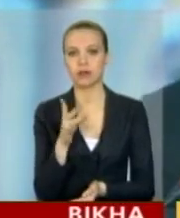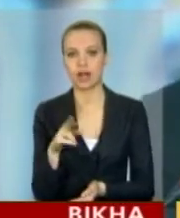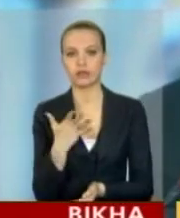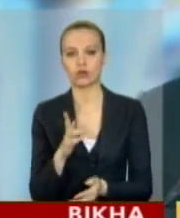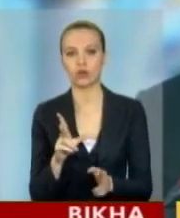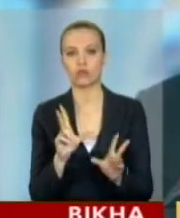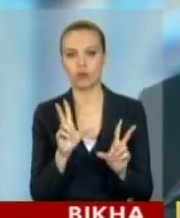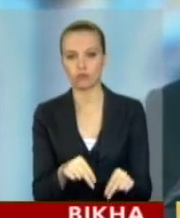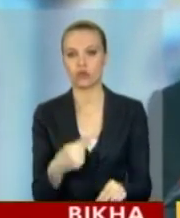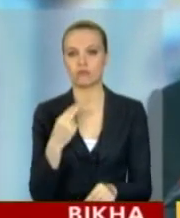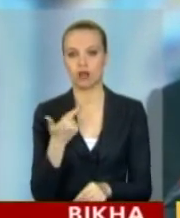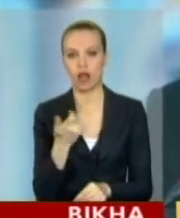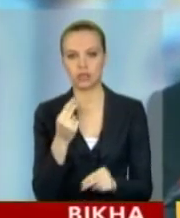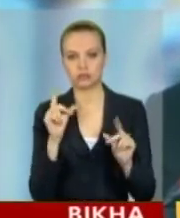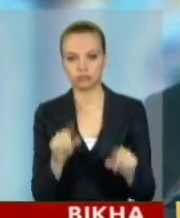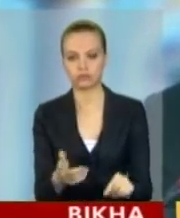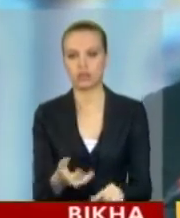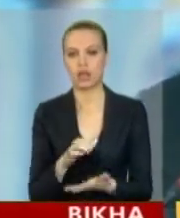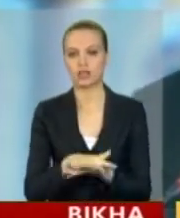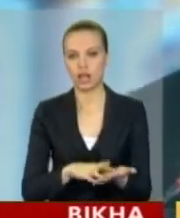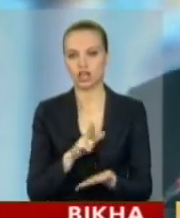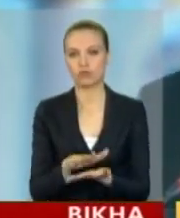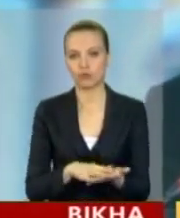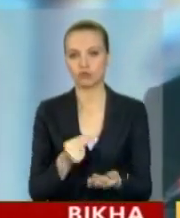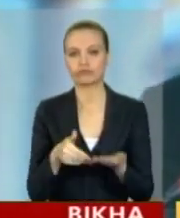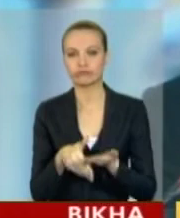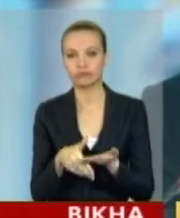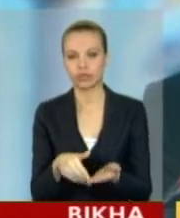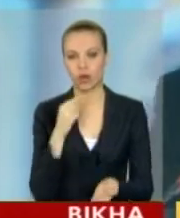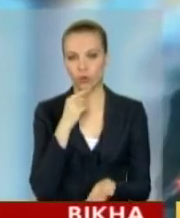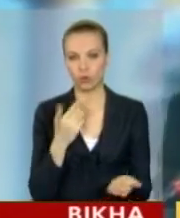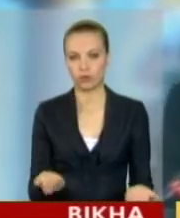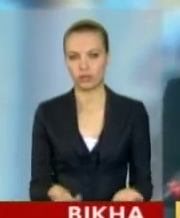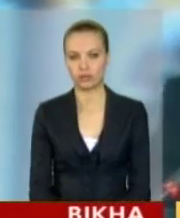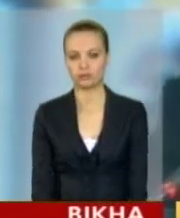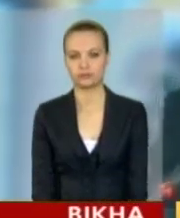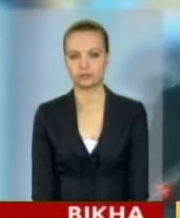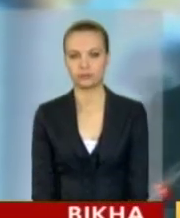обещали держали в низкие цены на газ дальше продолжали бы субсидировать экономикую